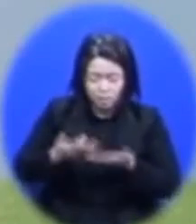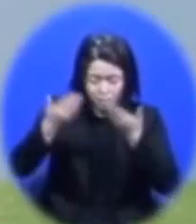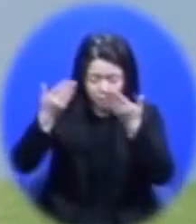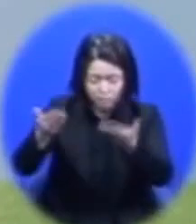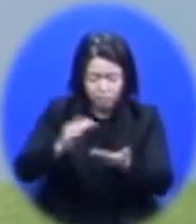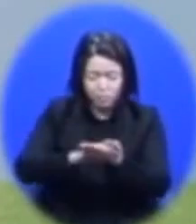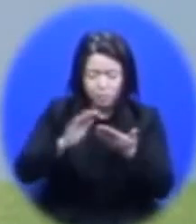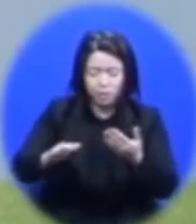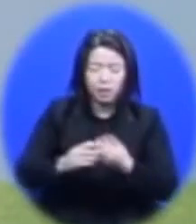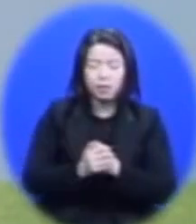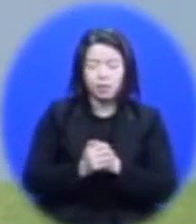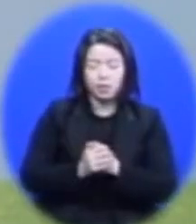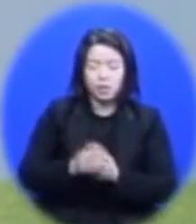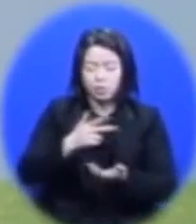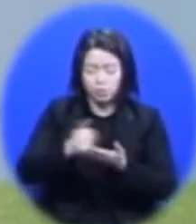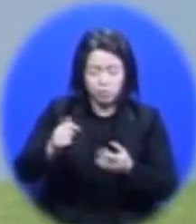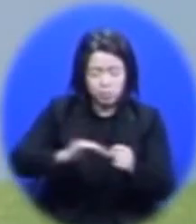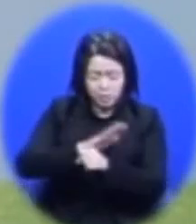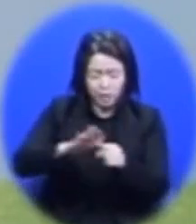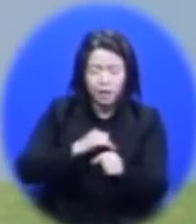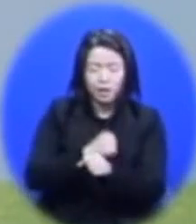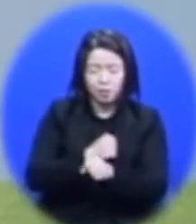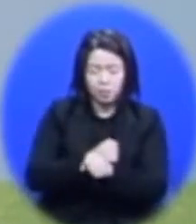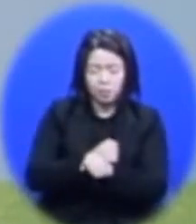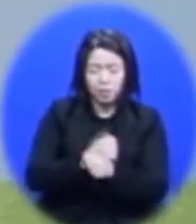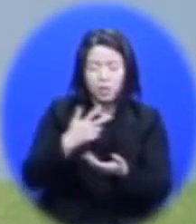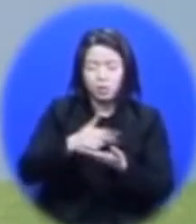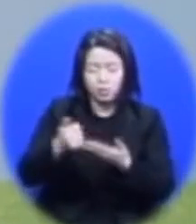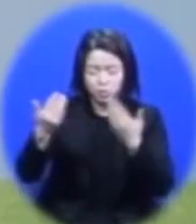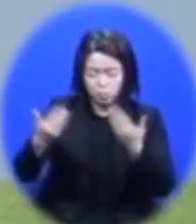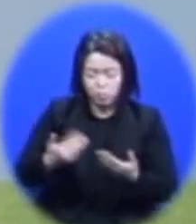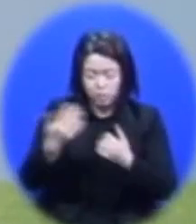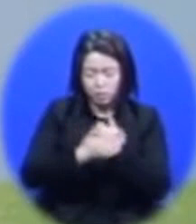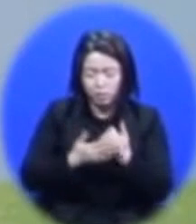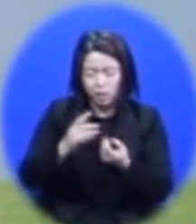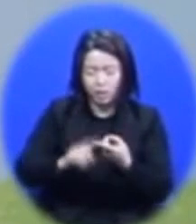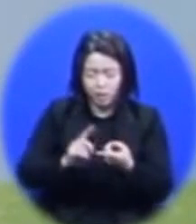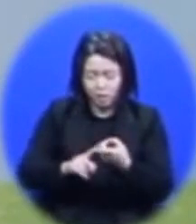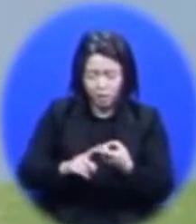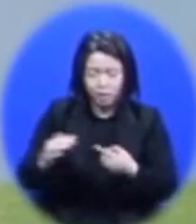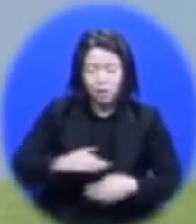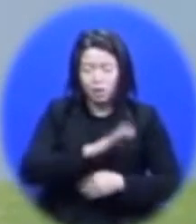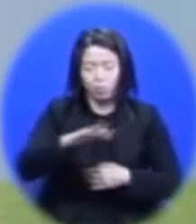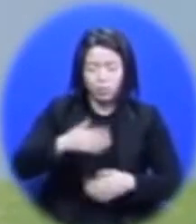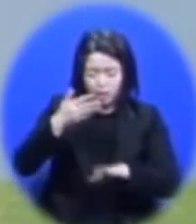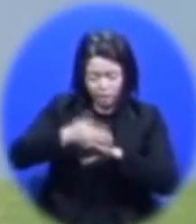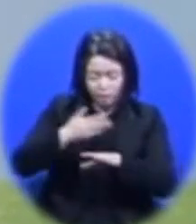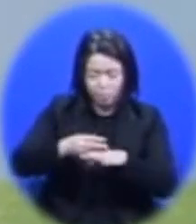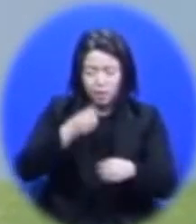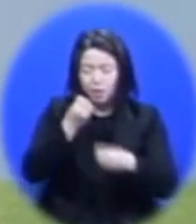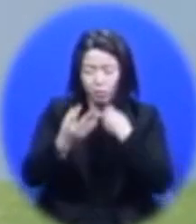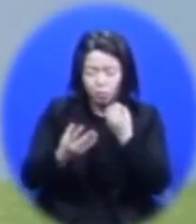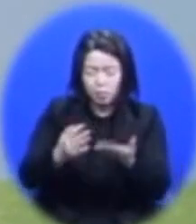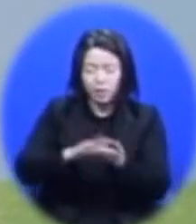드립니다. 주님을 사랑하며 주님 주신 은혜에 대한 우리의 감사의